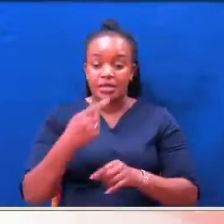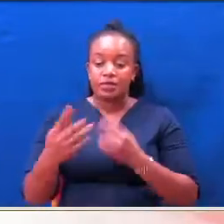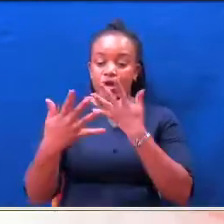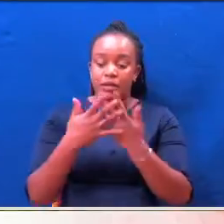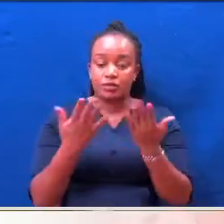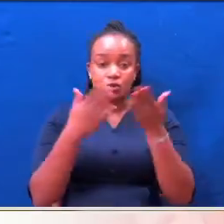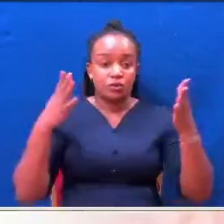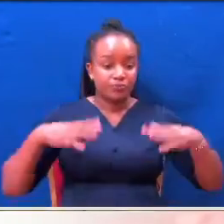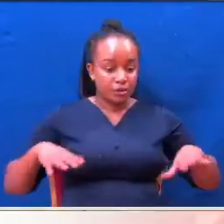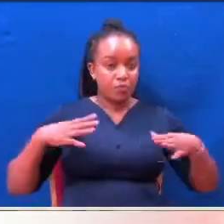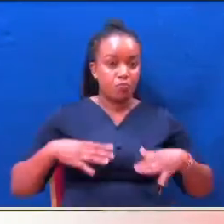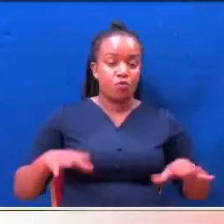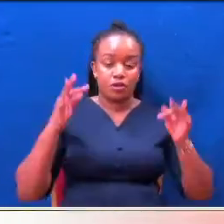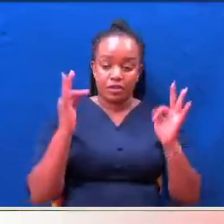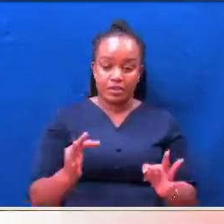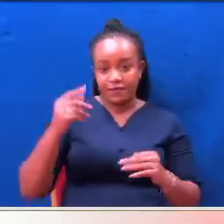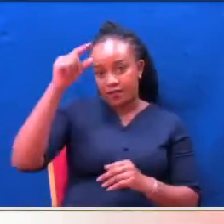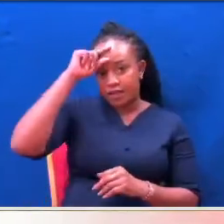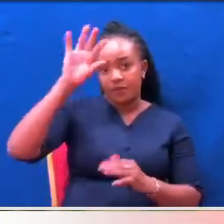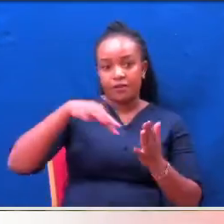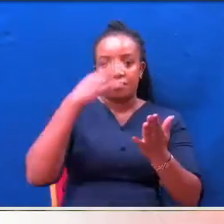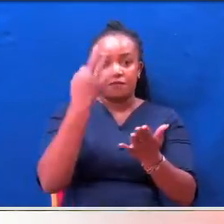county government fails to take action.